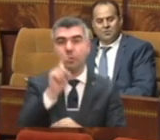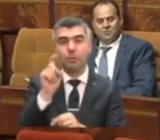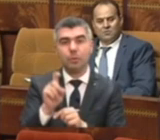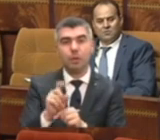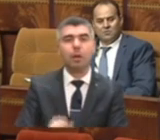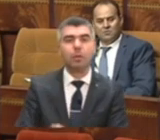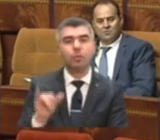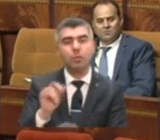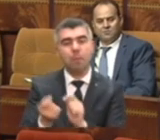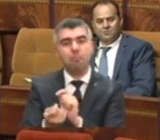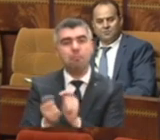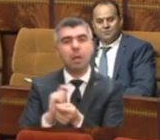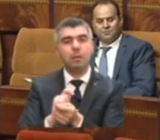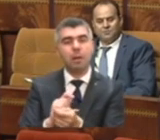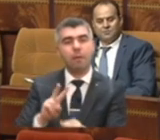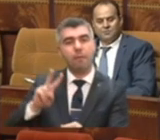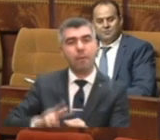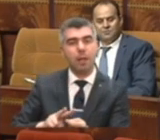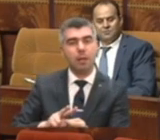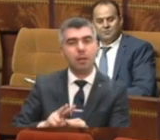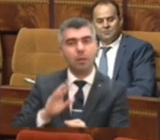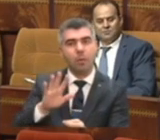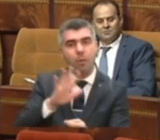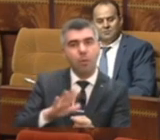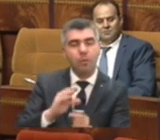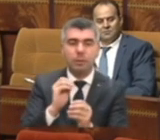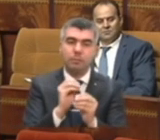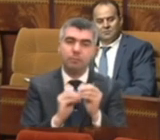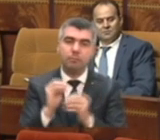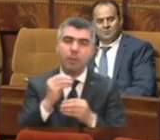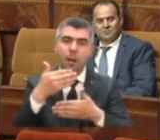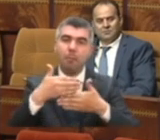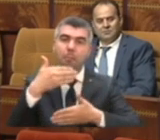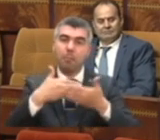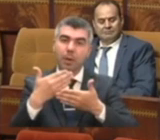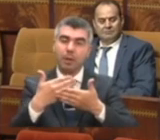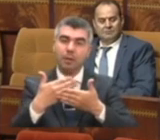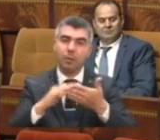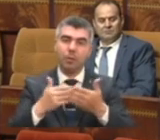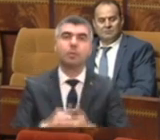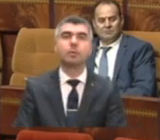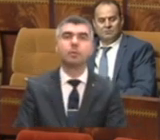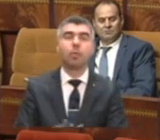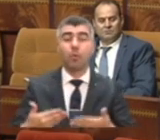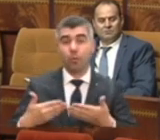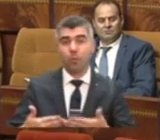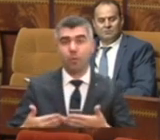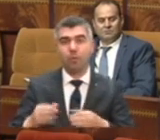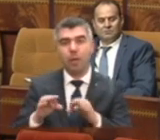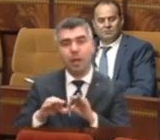غادي تحولوا الوعود الى حقيقه في ظل غلاء اسعار مواد البناء. اليوم خاصكم السيده الوزيره تاخذوا اجراءات